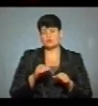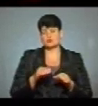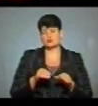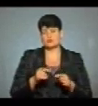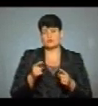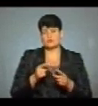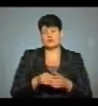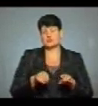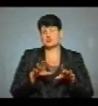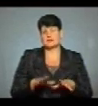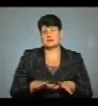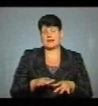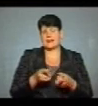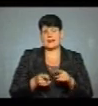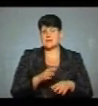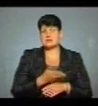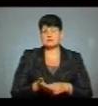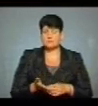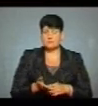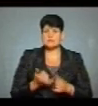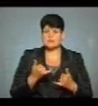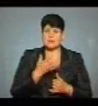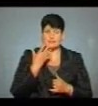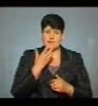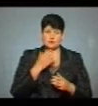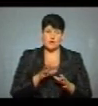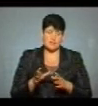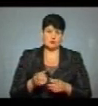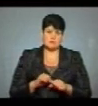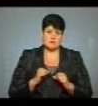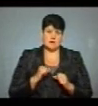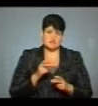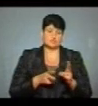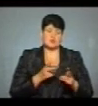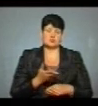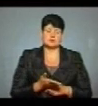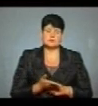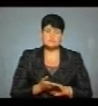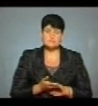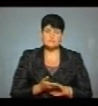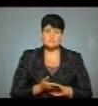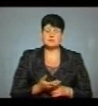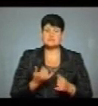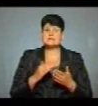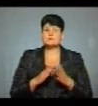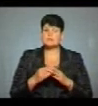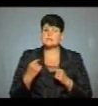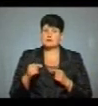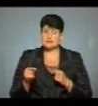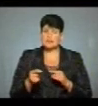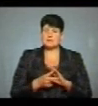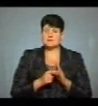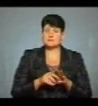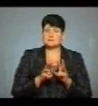недієвою. Ну, зараз от Теплоенерго намагається провести оскарження в суді. Але ситуація наступна. Кабмін не